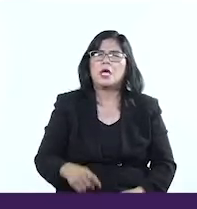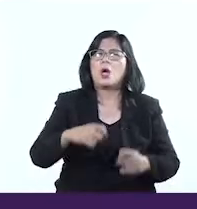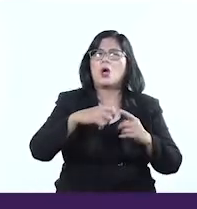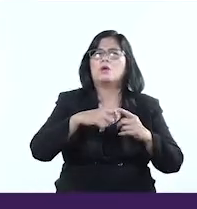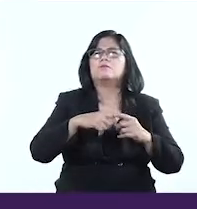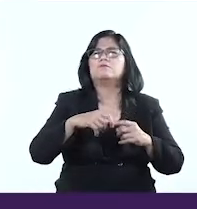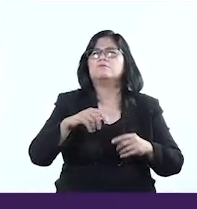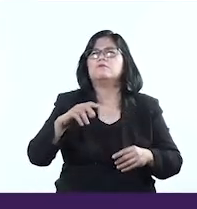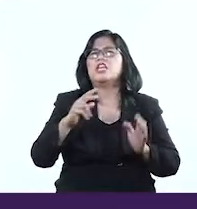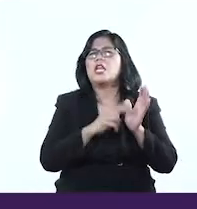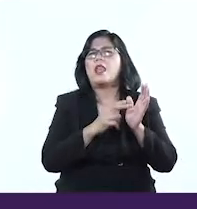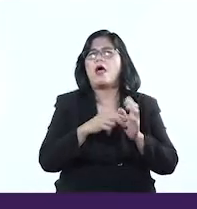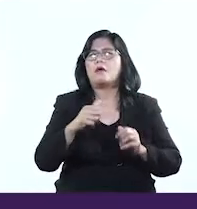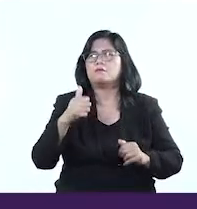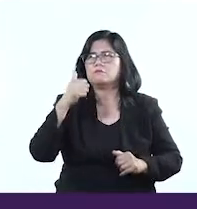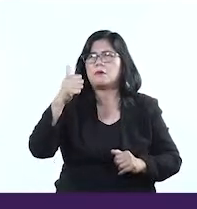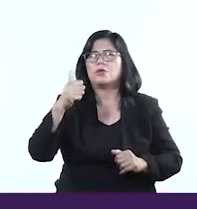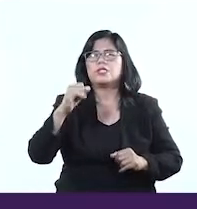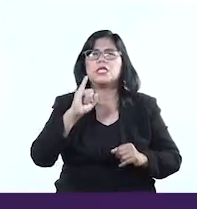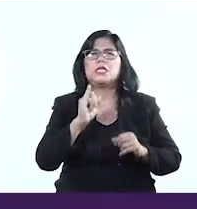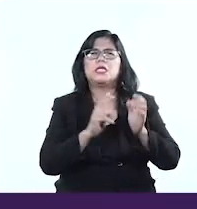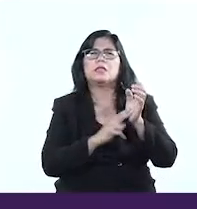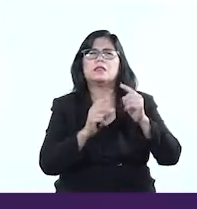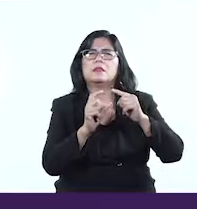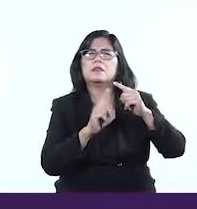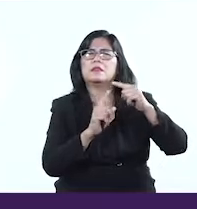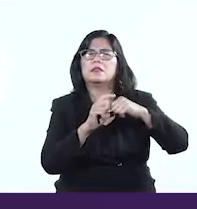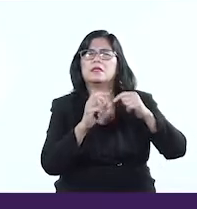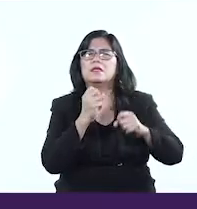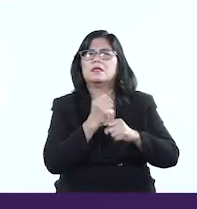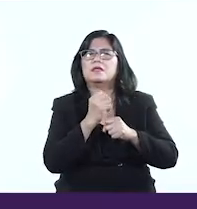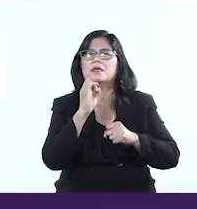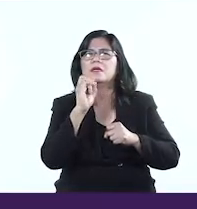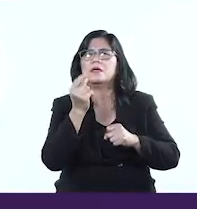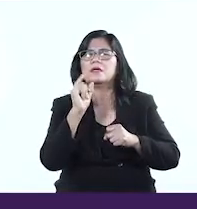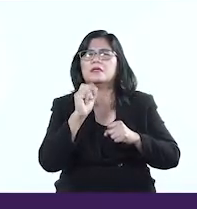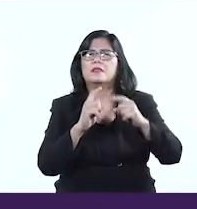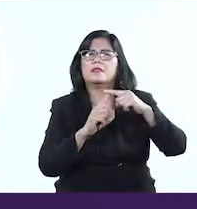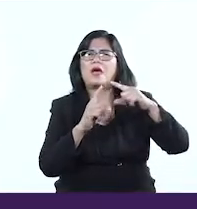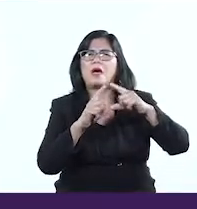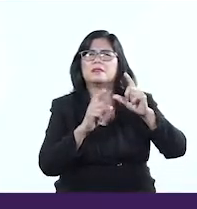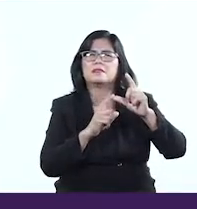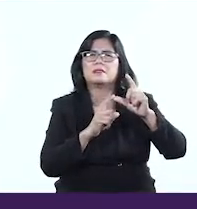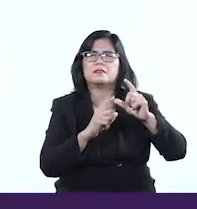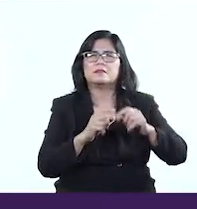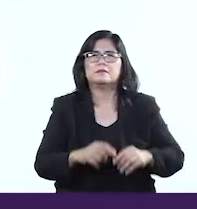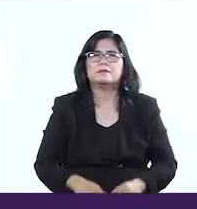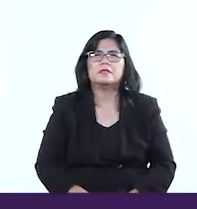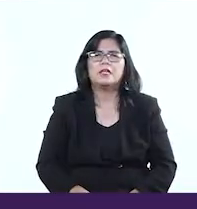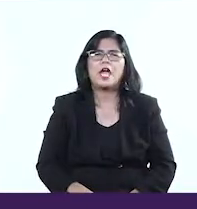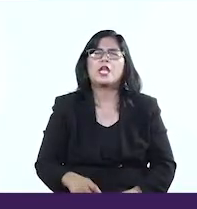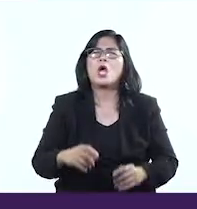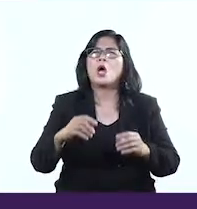kali kita diserang tapi bagaimana kita menghadapi segala serangan dengan kualitas sorgawi yang saja katakan hamil